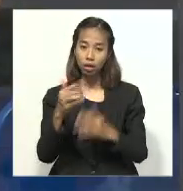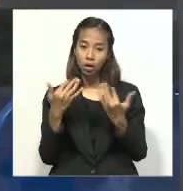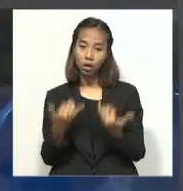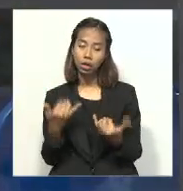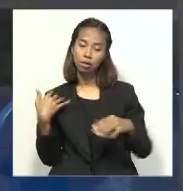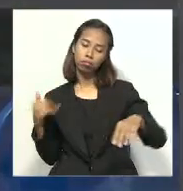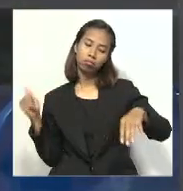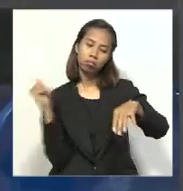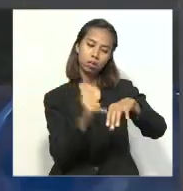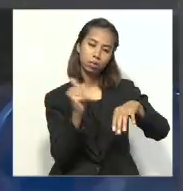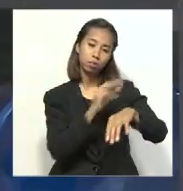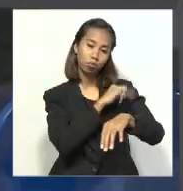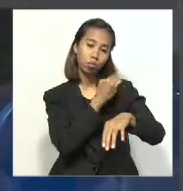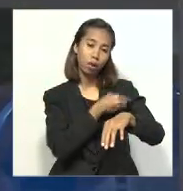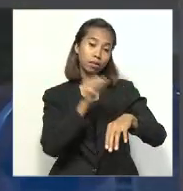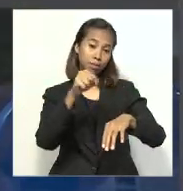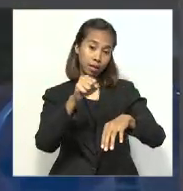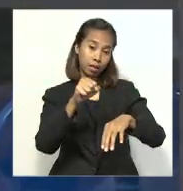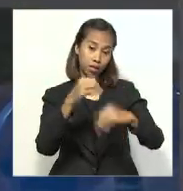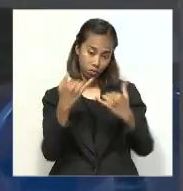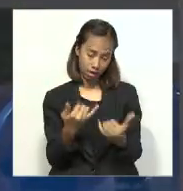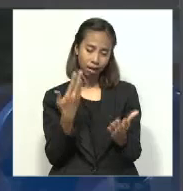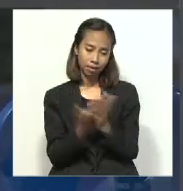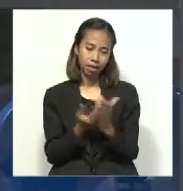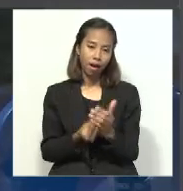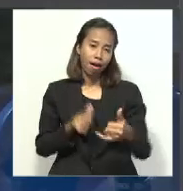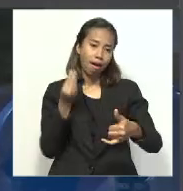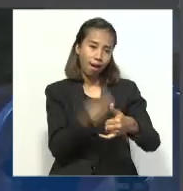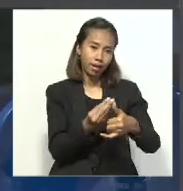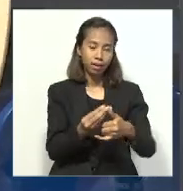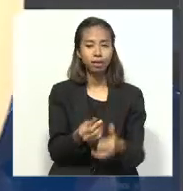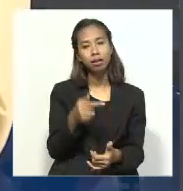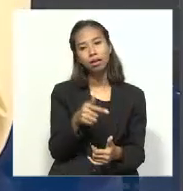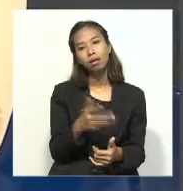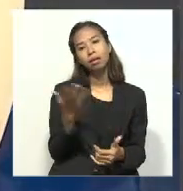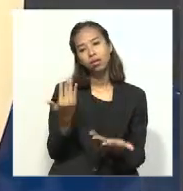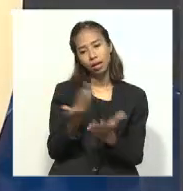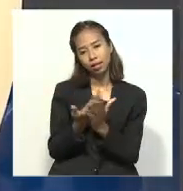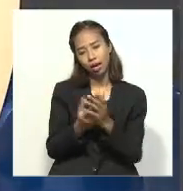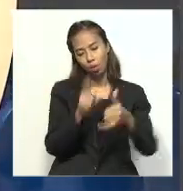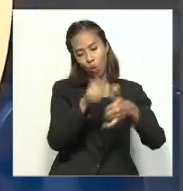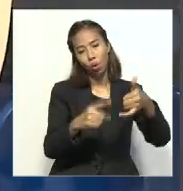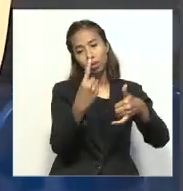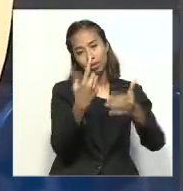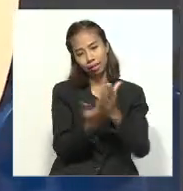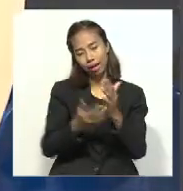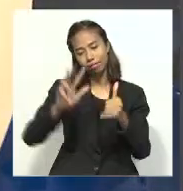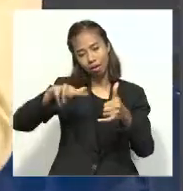ไม่ใช่เราไม่ทำดีขึ้นนะวันนี้ค่ารายหัวแล้วก็เพิ่มไหมประมาณนี้ขึ้นเป็น 3,000 กว่าแต่ก่อน 2,000 กว่าเอง